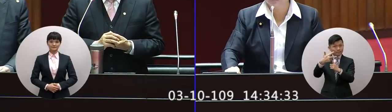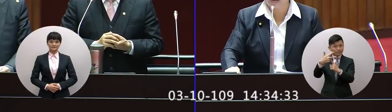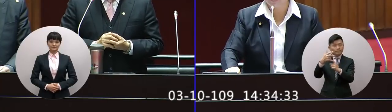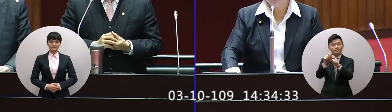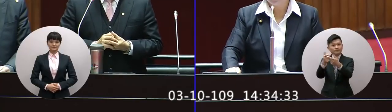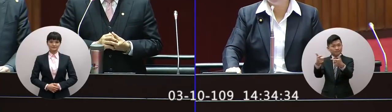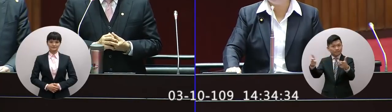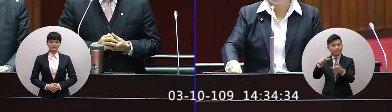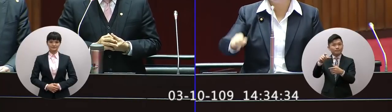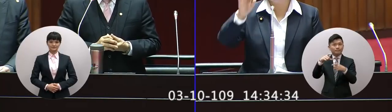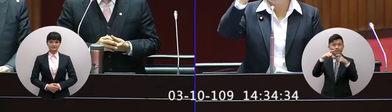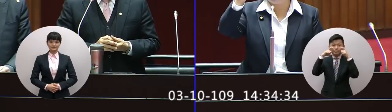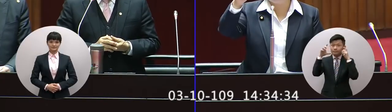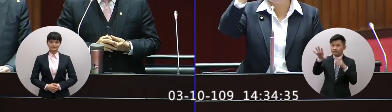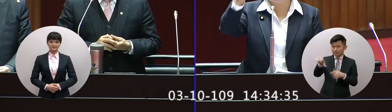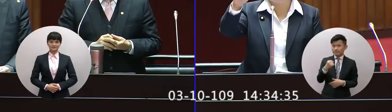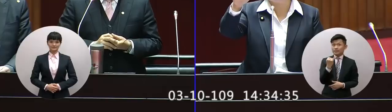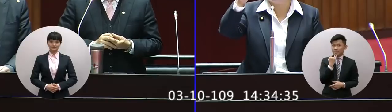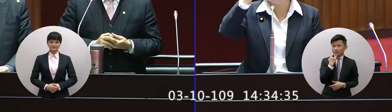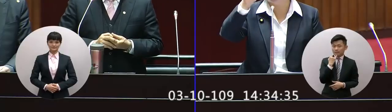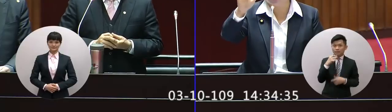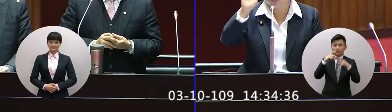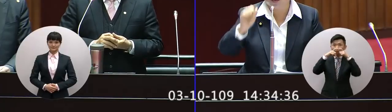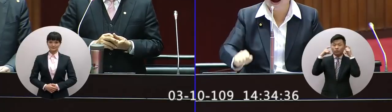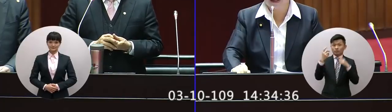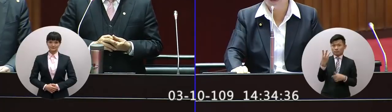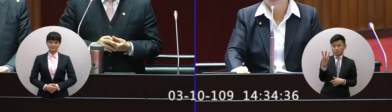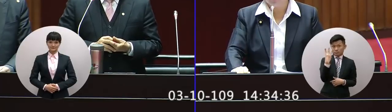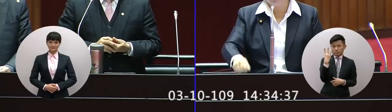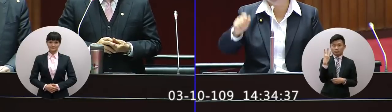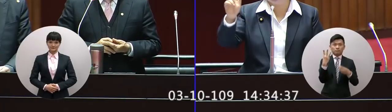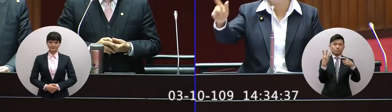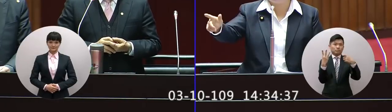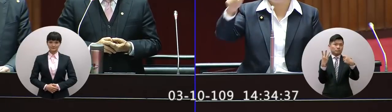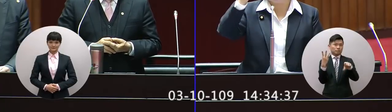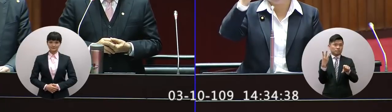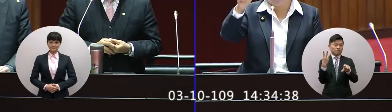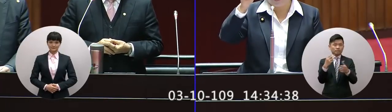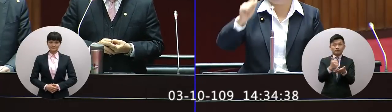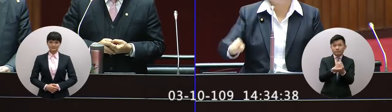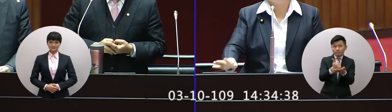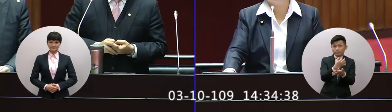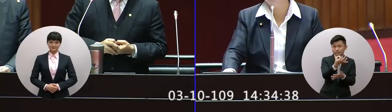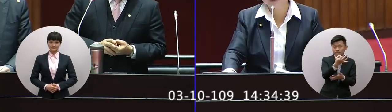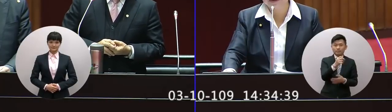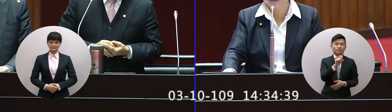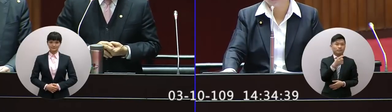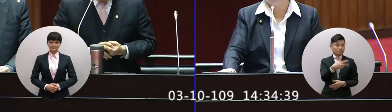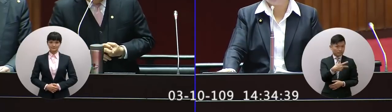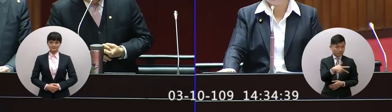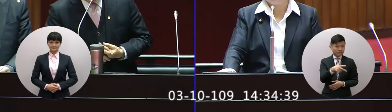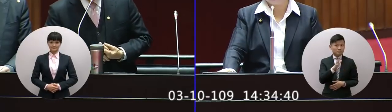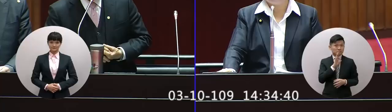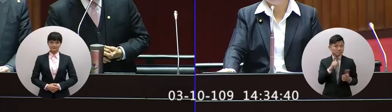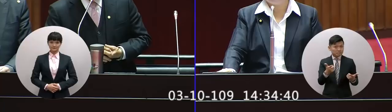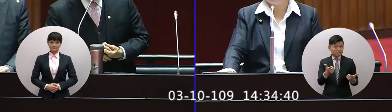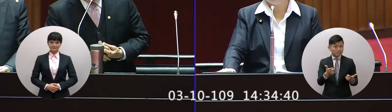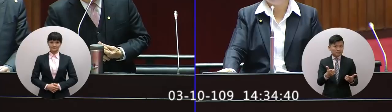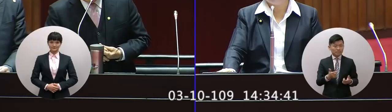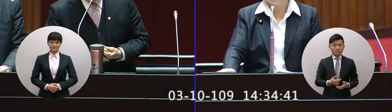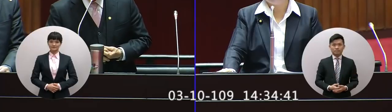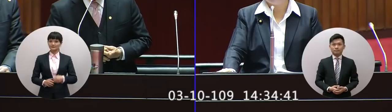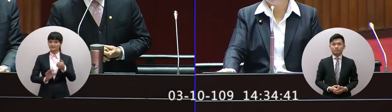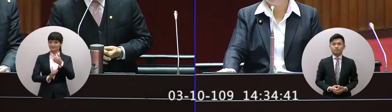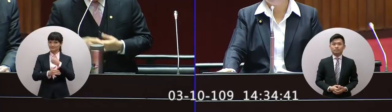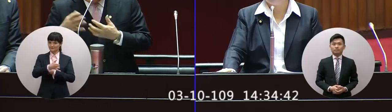这个口罩，那么3片的口罩15块，物流费7块，是不是如此？